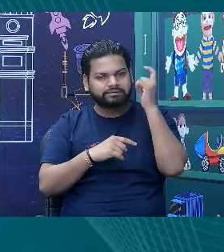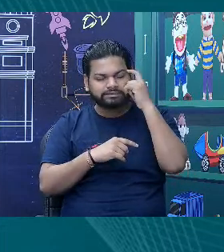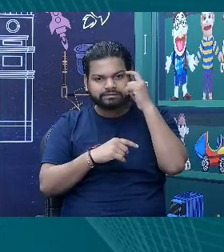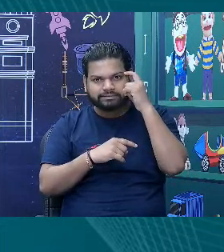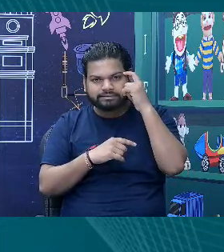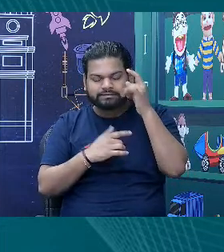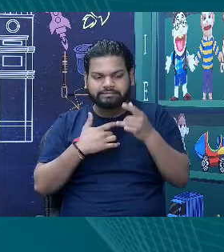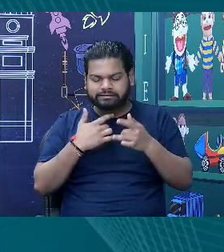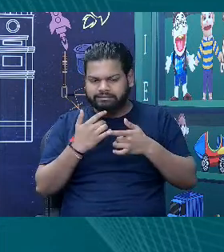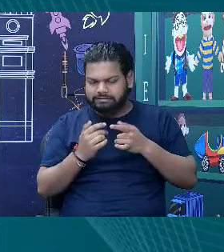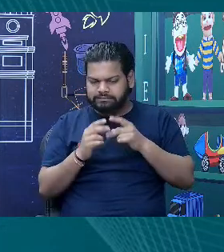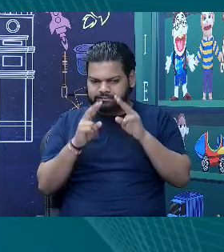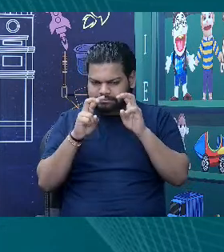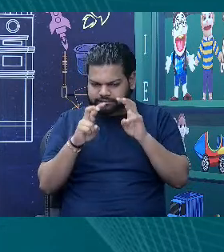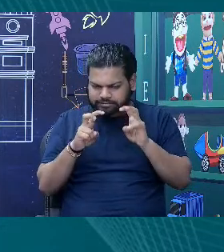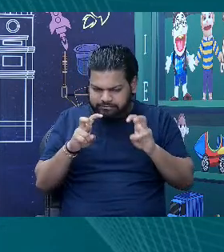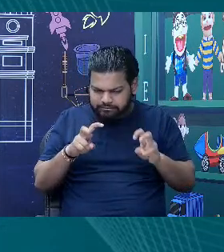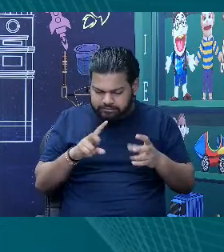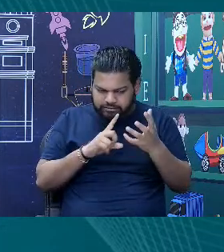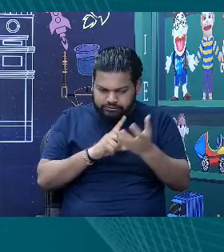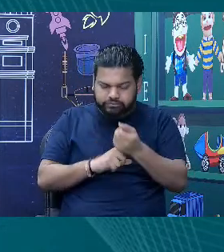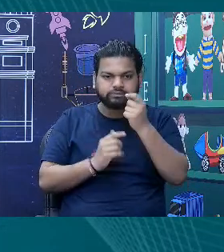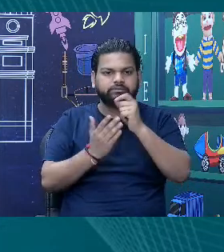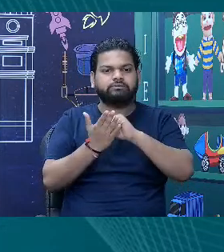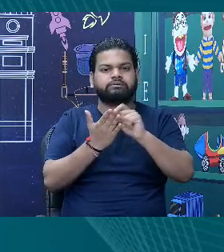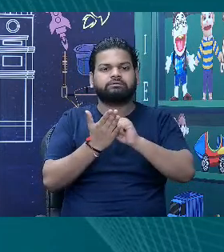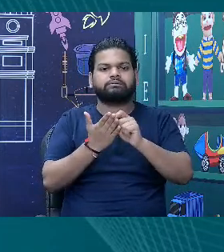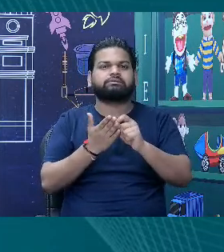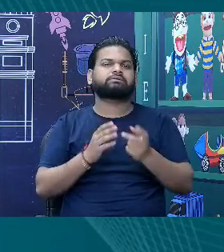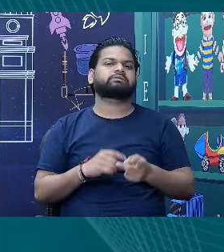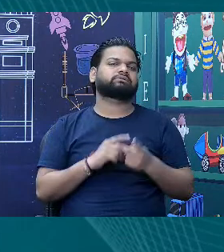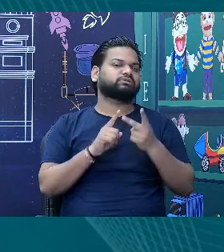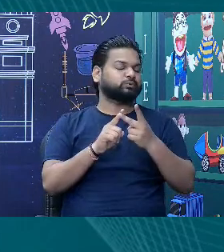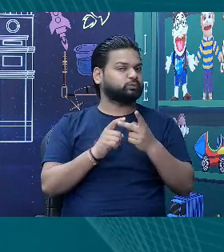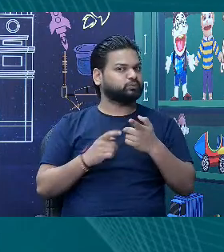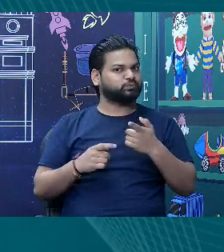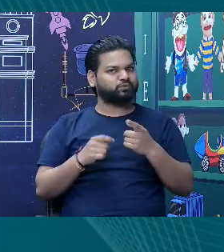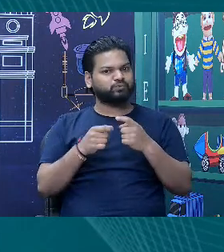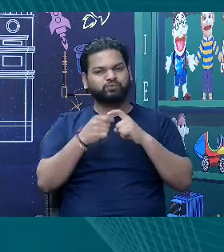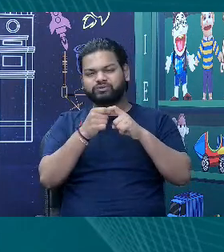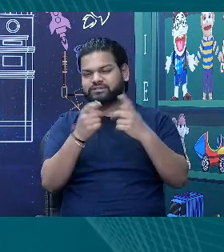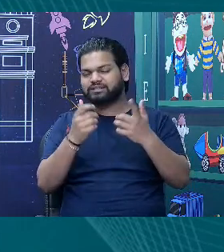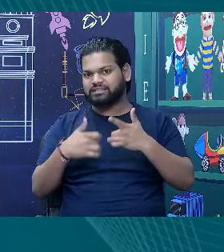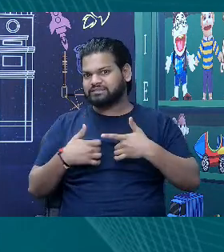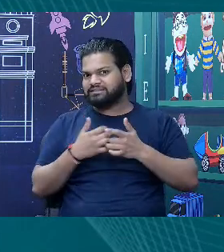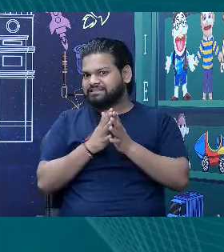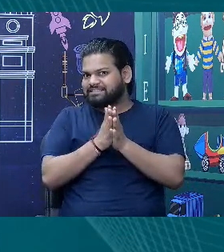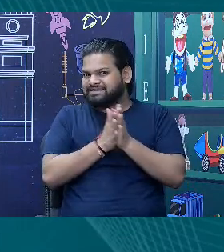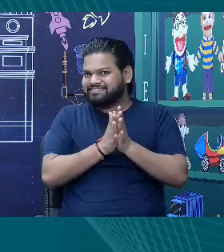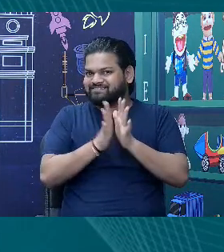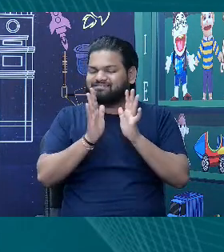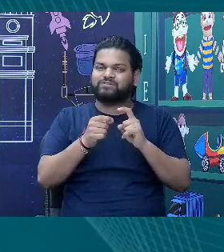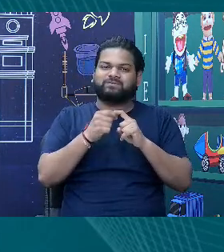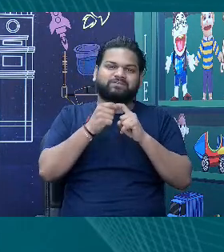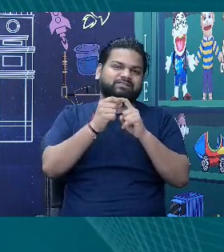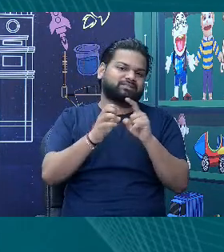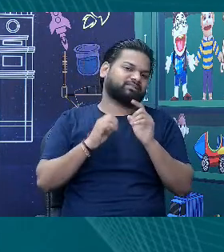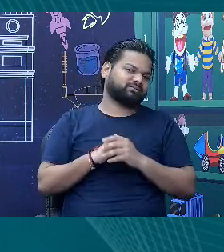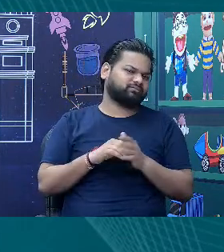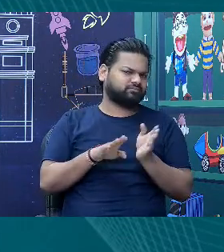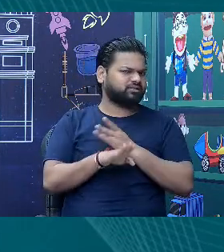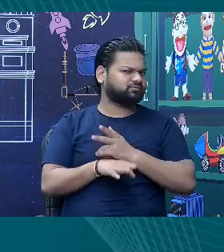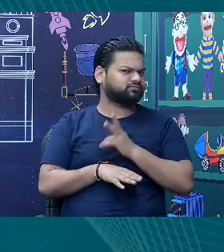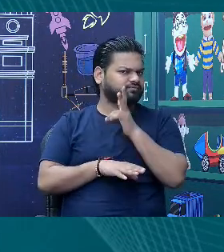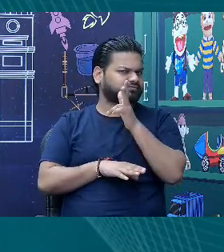बड़ा इंटरेस्टिंग क्वेश्चन है. इसके लिए आपको ट्रैवल आप करना चाहें तो कर सकते हैं, नहीं तो आप इमेजिन कर सकते हैं. जैसा कि आपको हमने